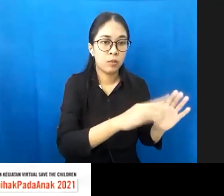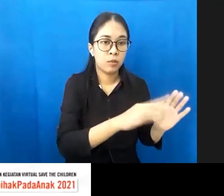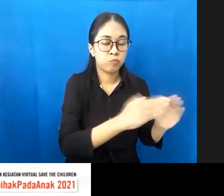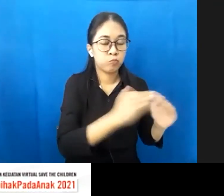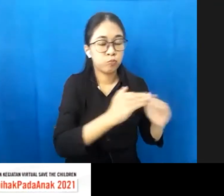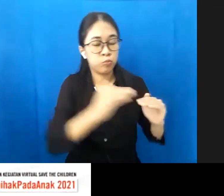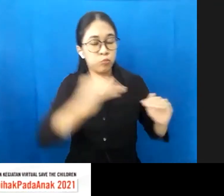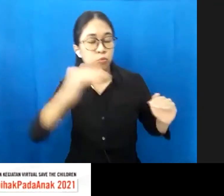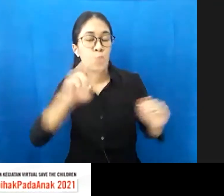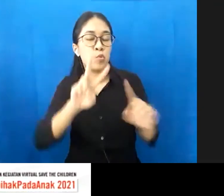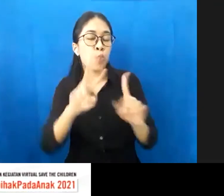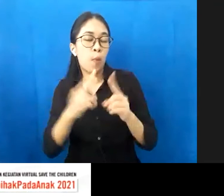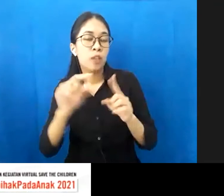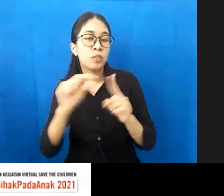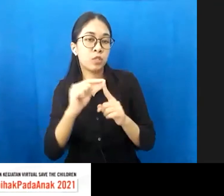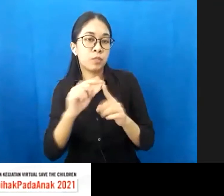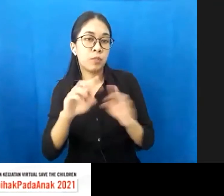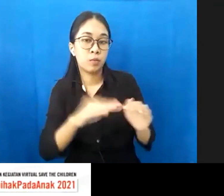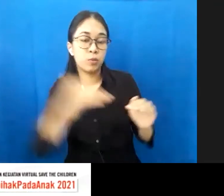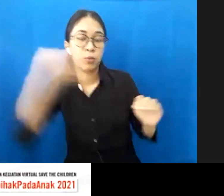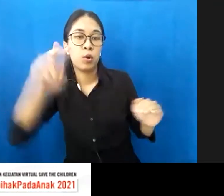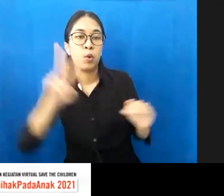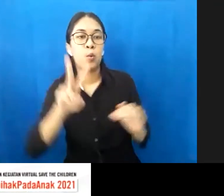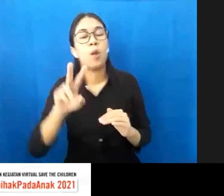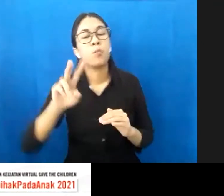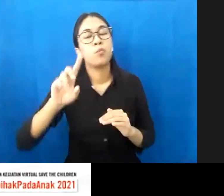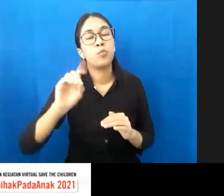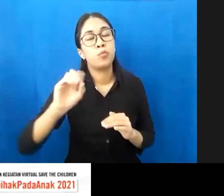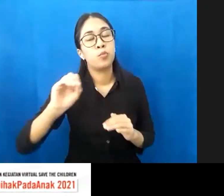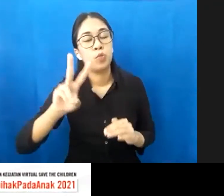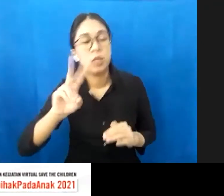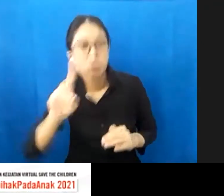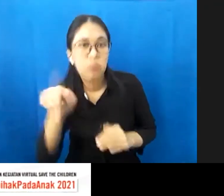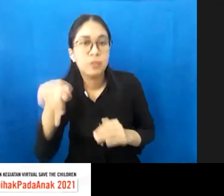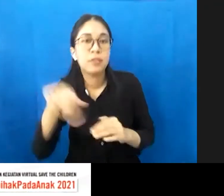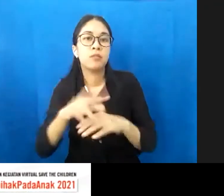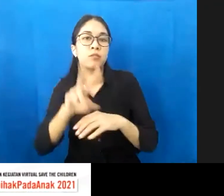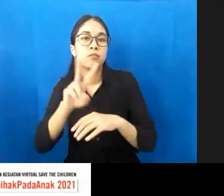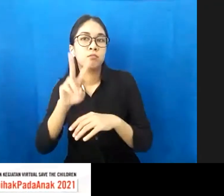puskesmas dan akhirnya 21. Tahun 2021 menjadi 21. Iya. Dan sebenarnya ini